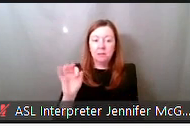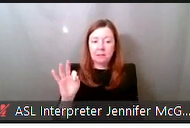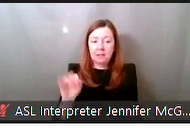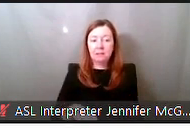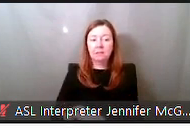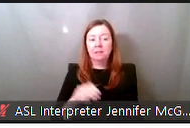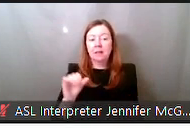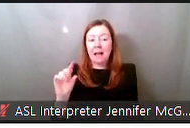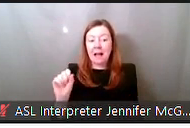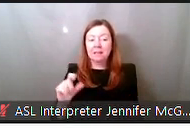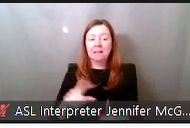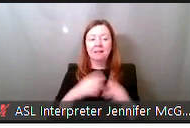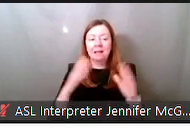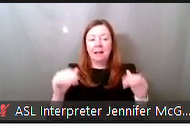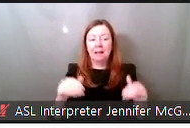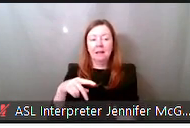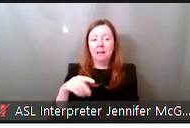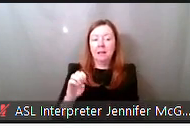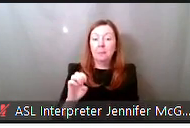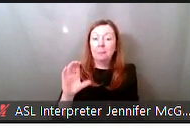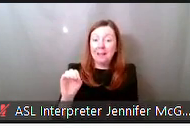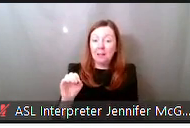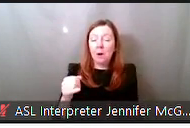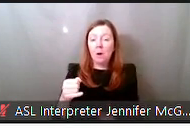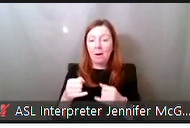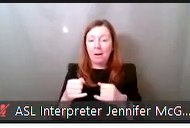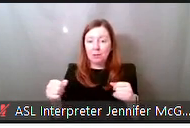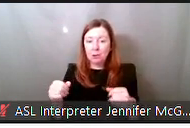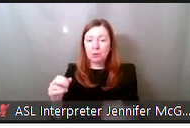那最后一个是 Pico。